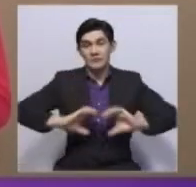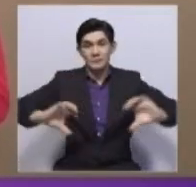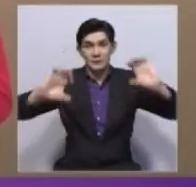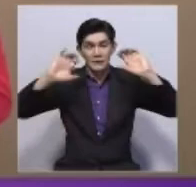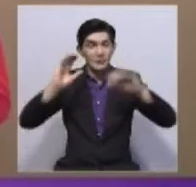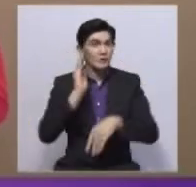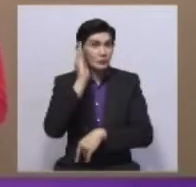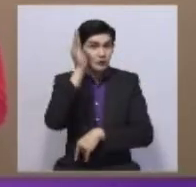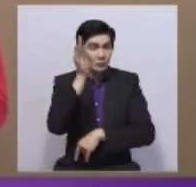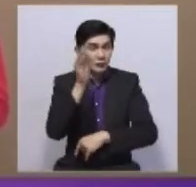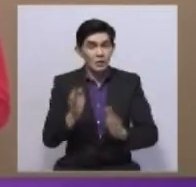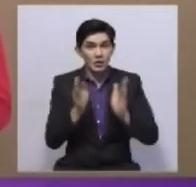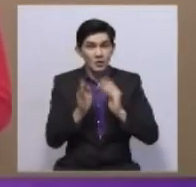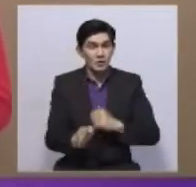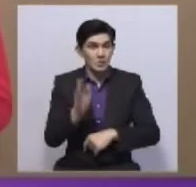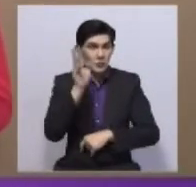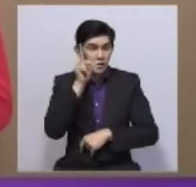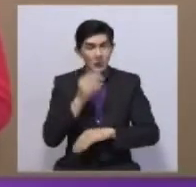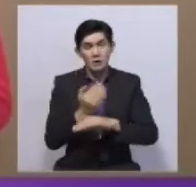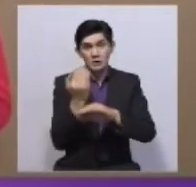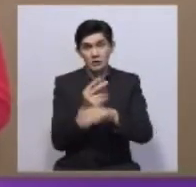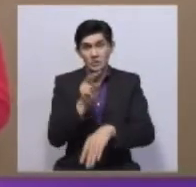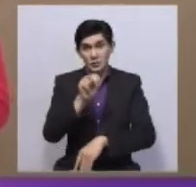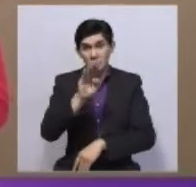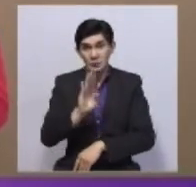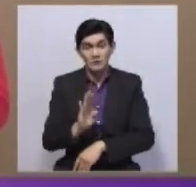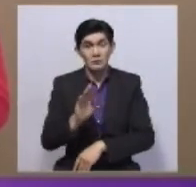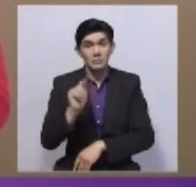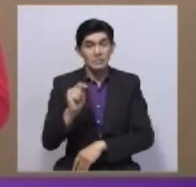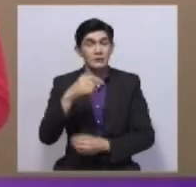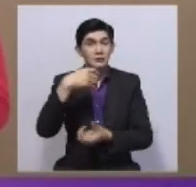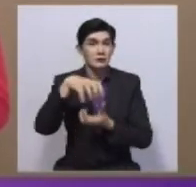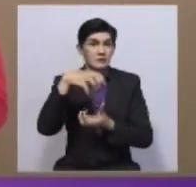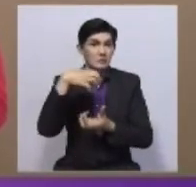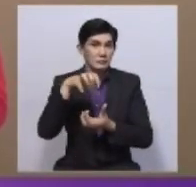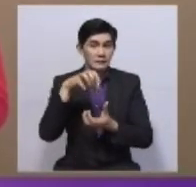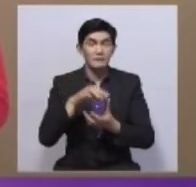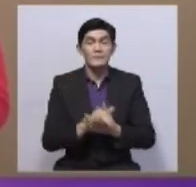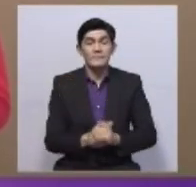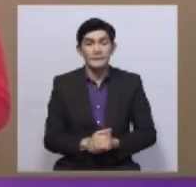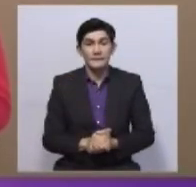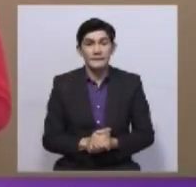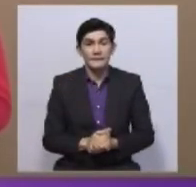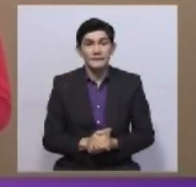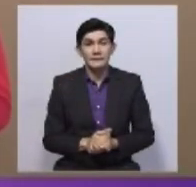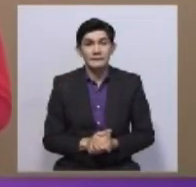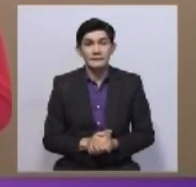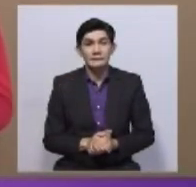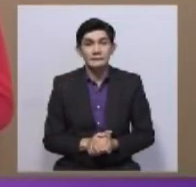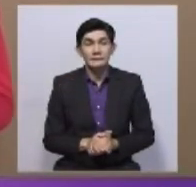ไปสุวิชาเกลี้ยงมีสีถ่ายภาพจินตนาทิพยรัตน์กุลทีมข่าวเศรษฐกิจรายงาน